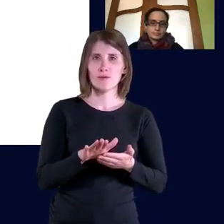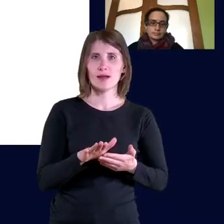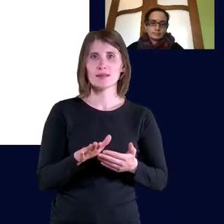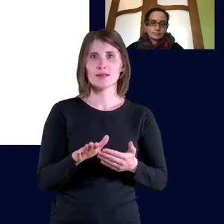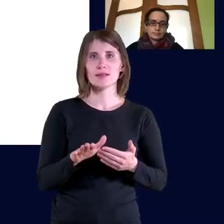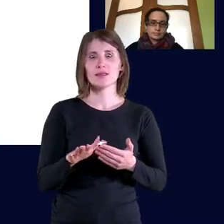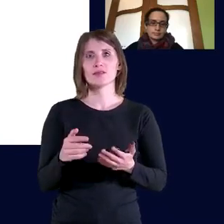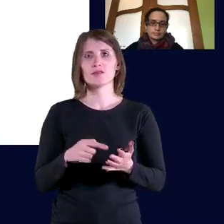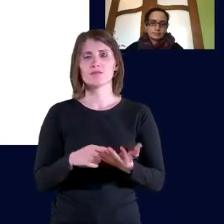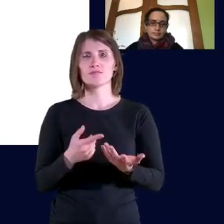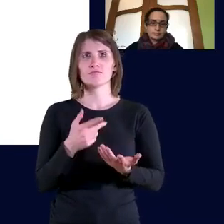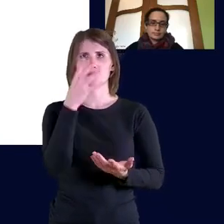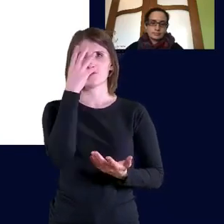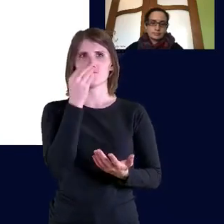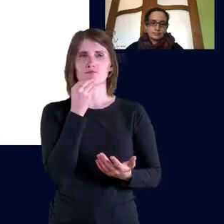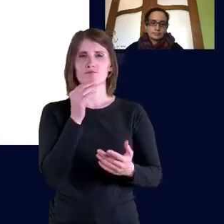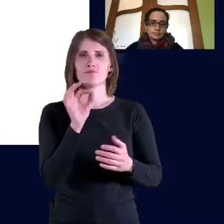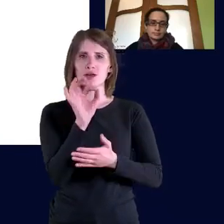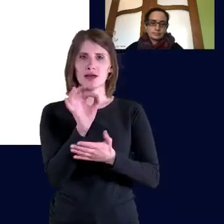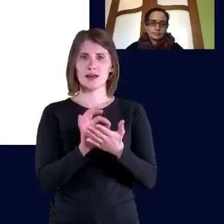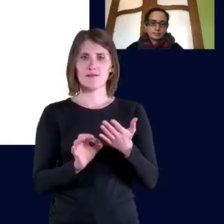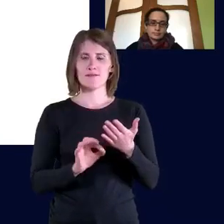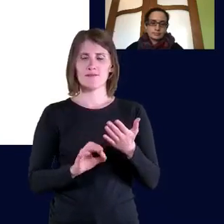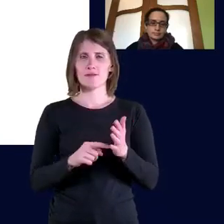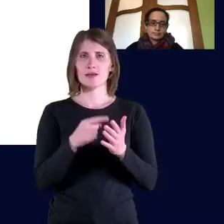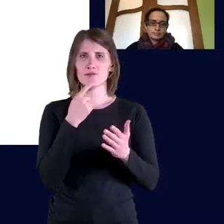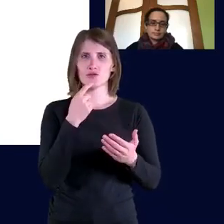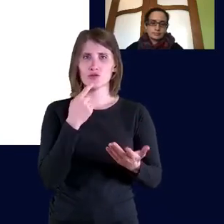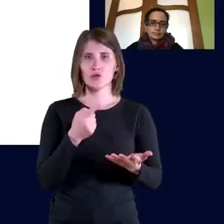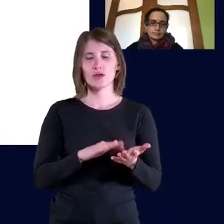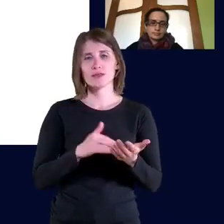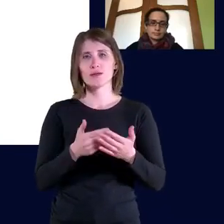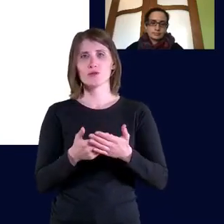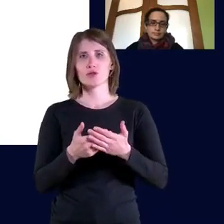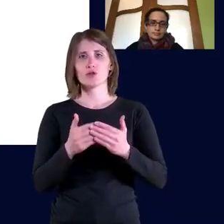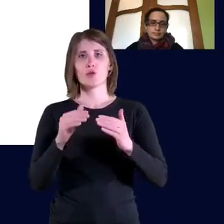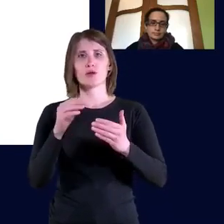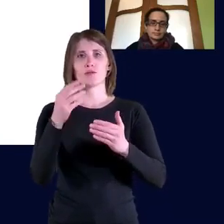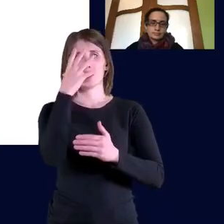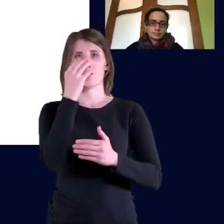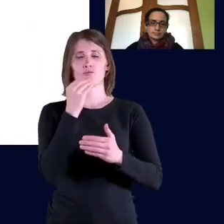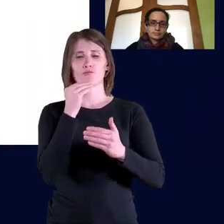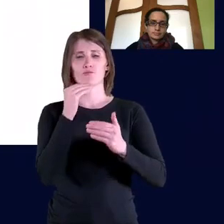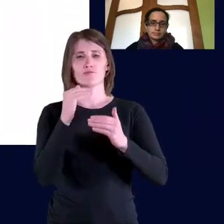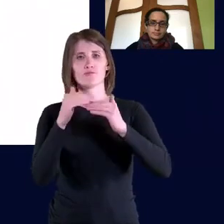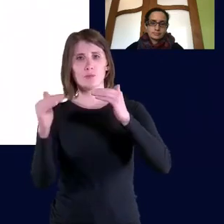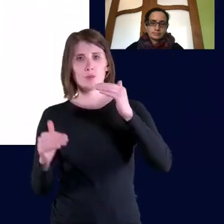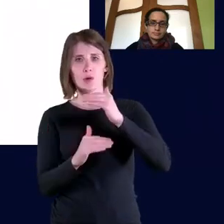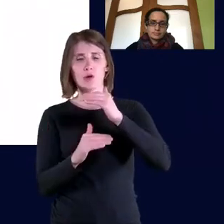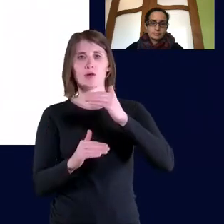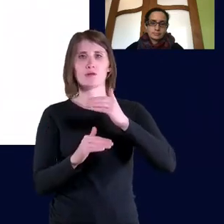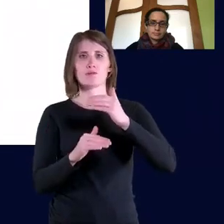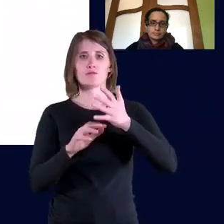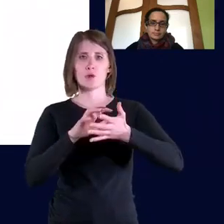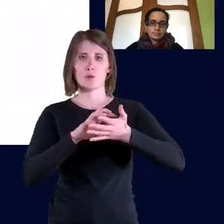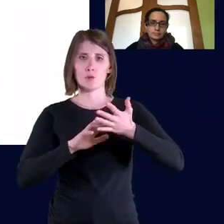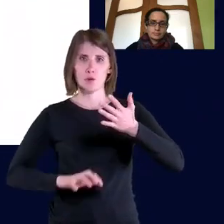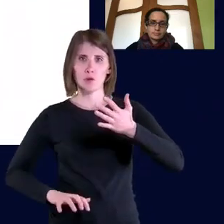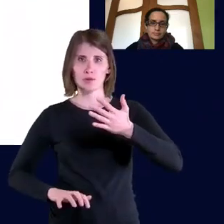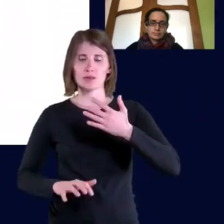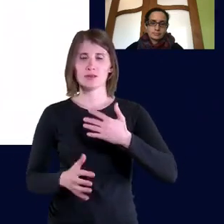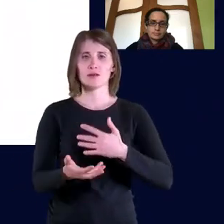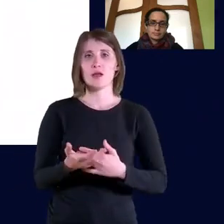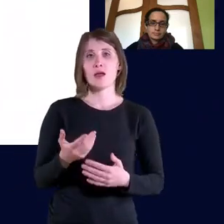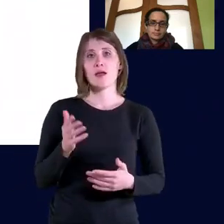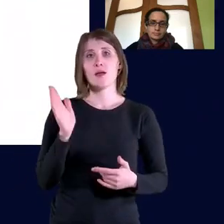ta grafika dotyczy Zazwyczaj zaczyna się to od podpisów lustracją natomiast później z kontekstu